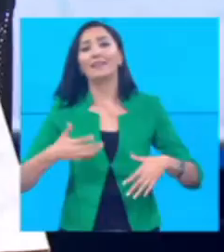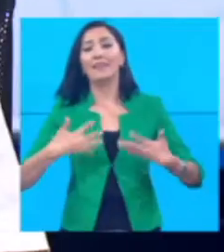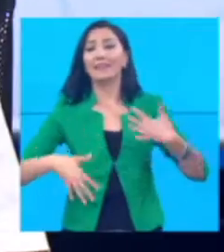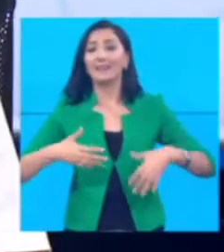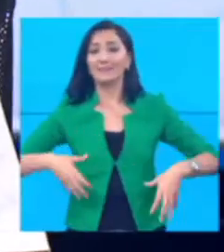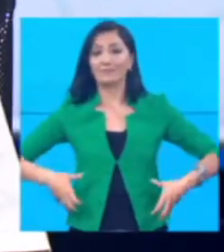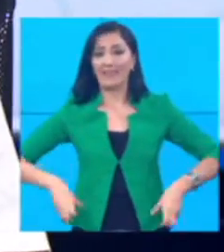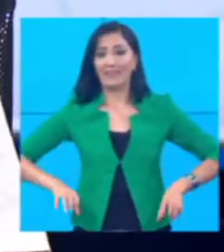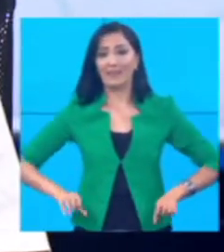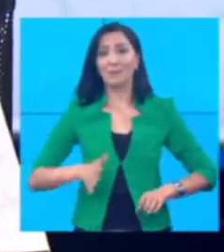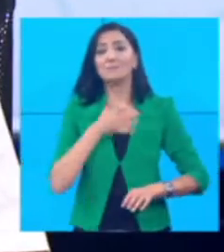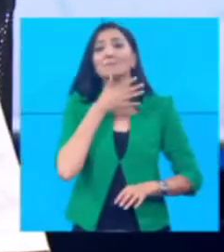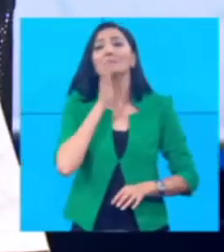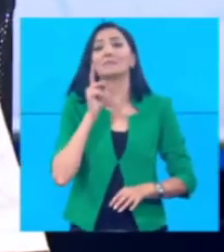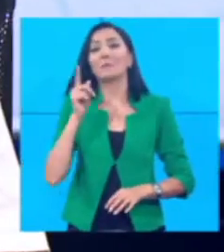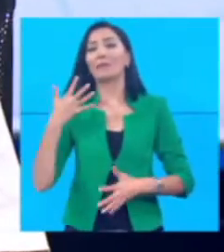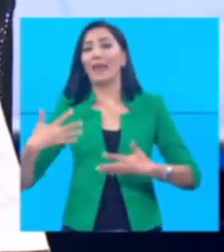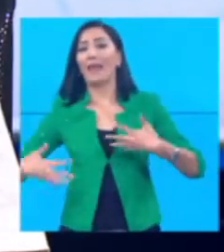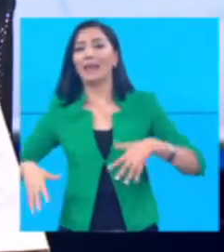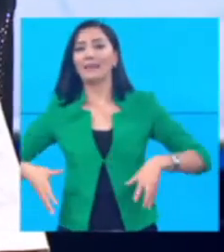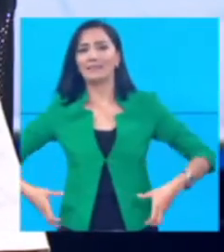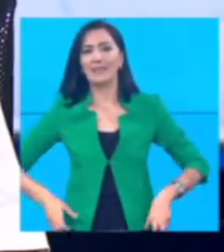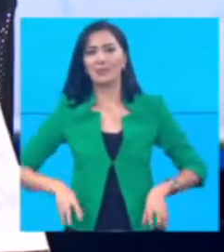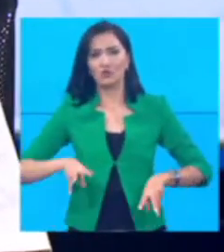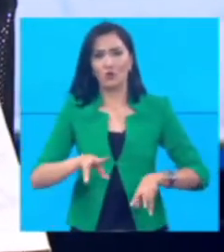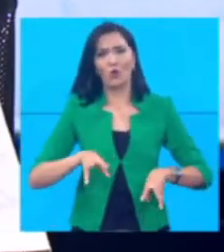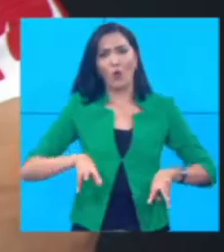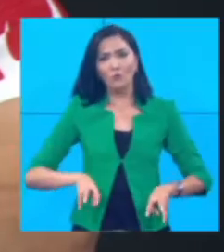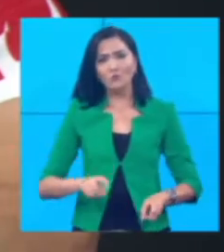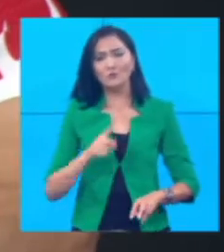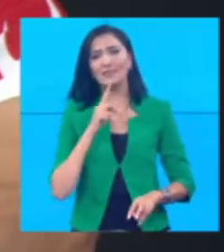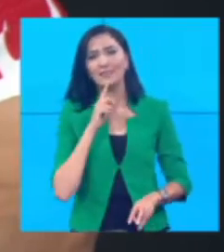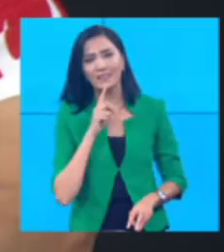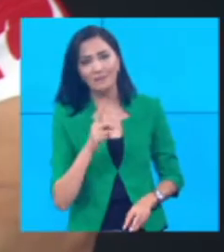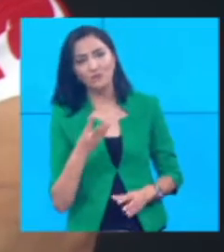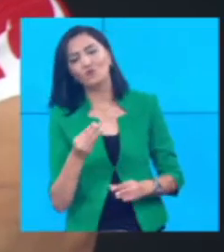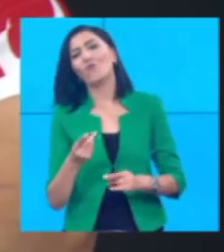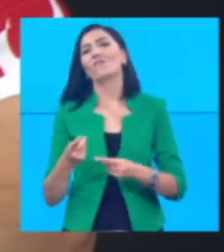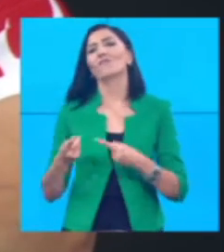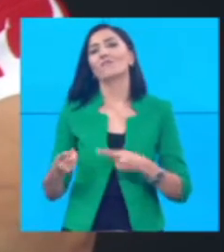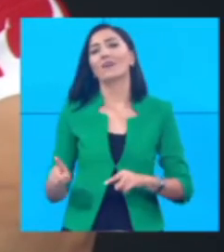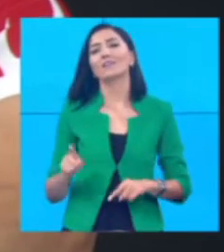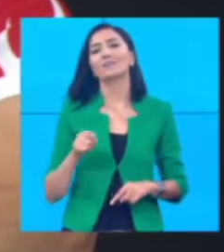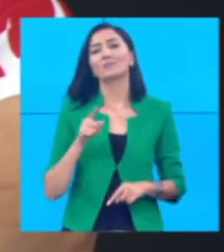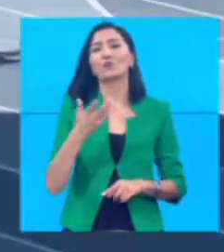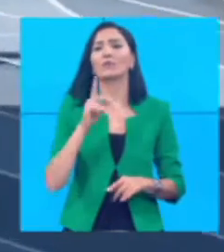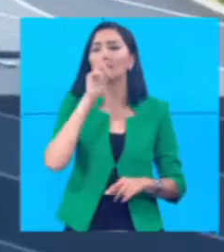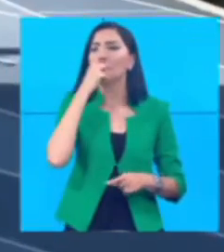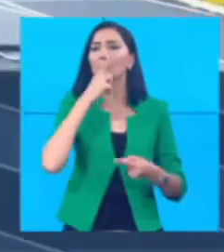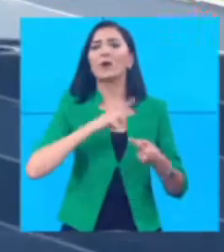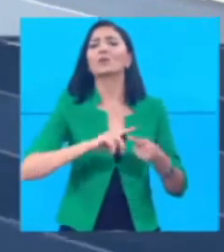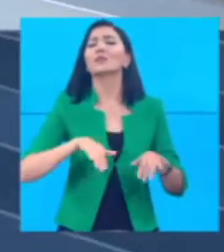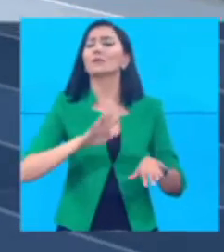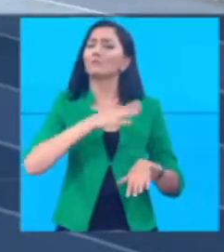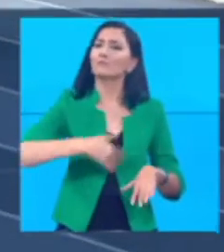engelsizli sandalyesine oturmayıp da bir engelliye sandalyede şöyle otur demesi çok farklı bir şey. Aslında bu tek bu branşta